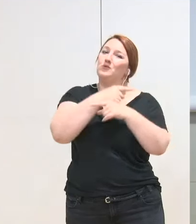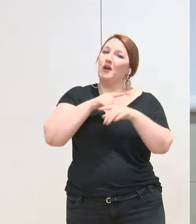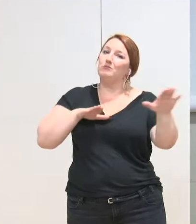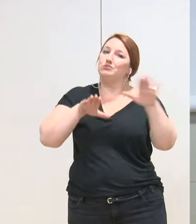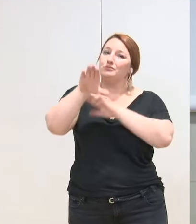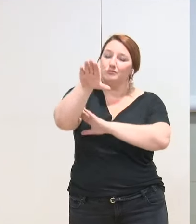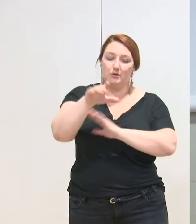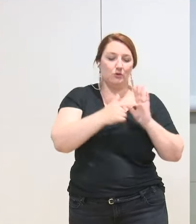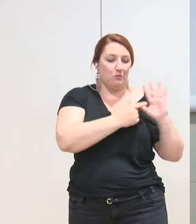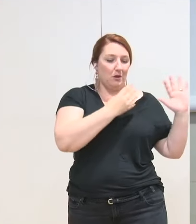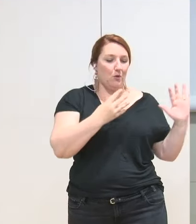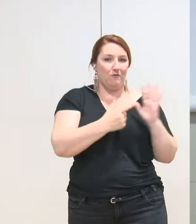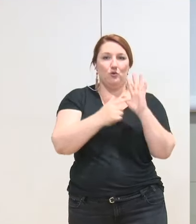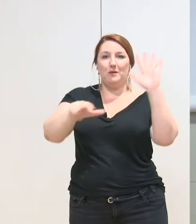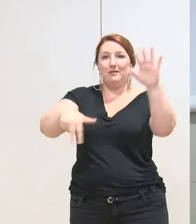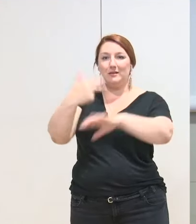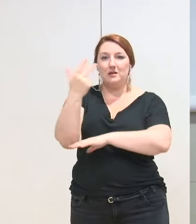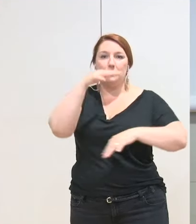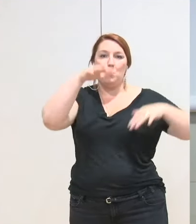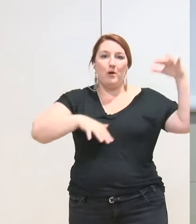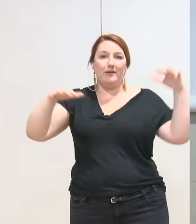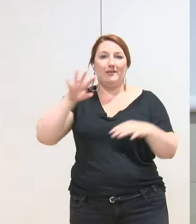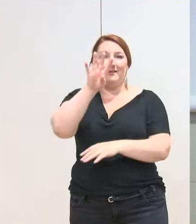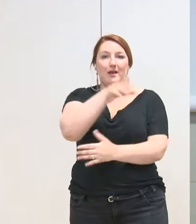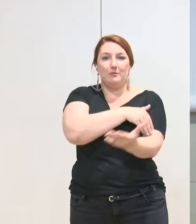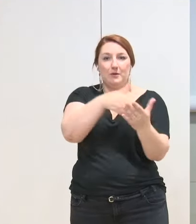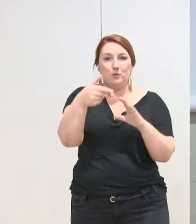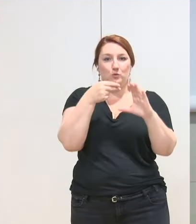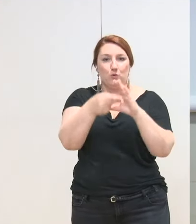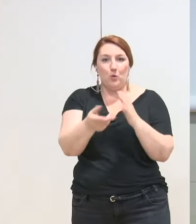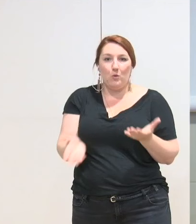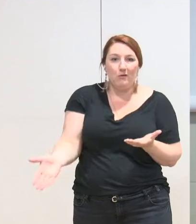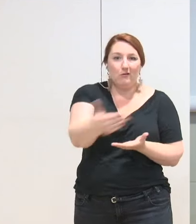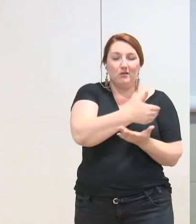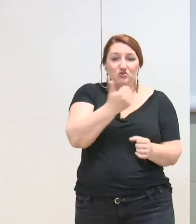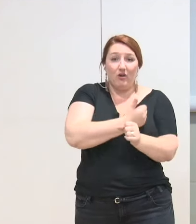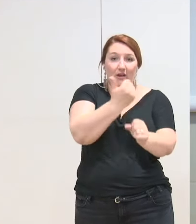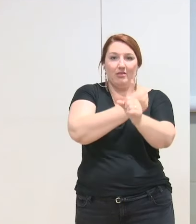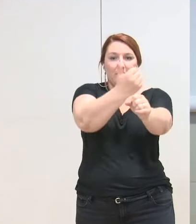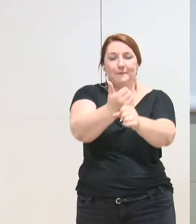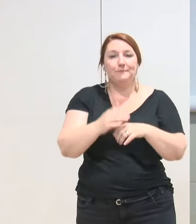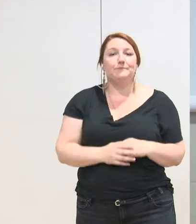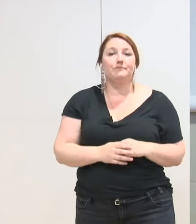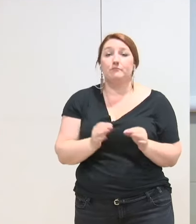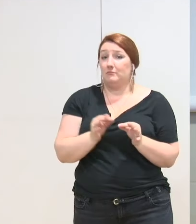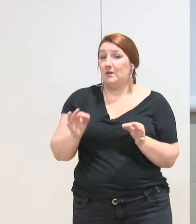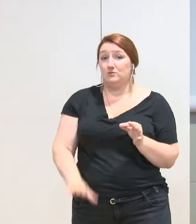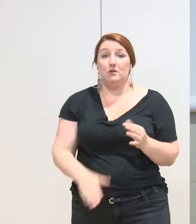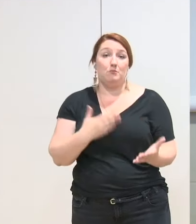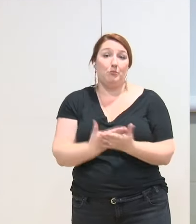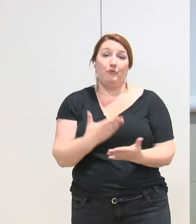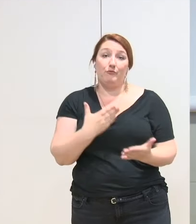période 2009-203 c'est une moyenne de 4 millions d'euros de recettes supplémentaires chaque année cela traduit bien